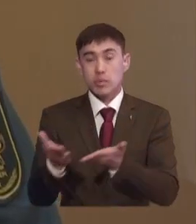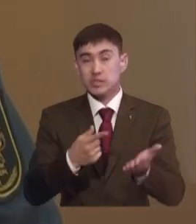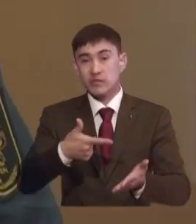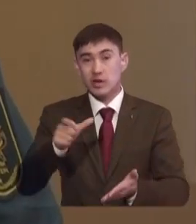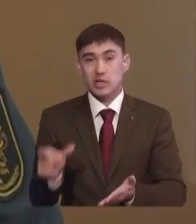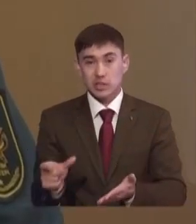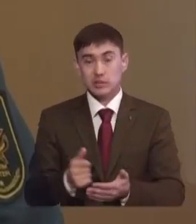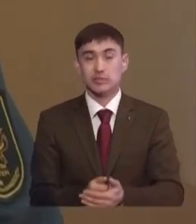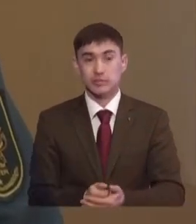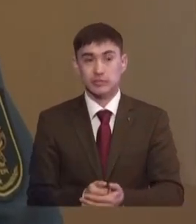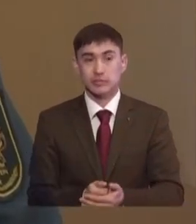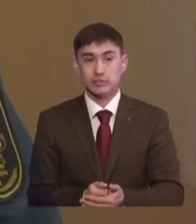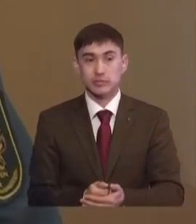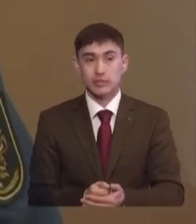граждан